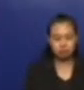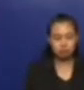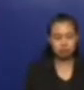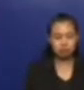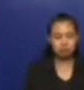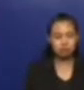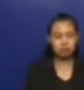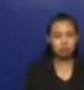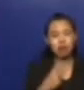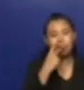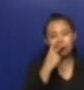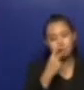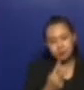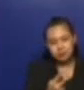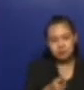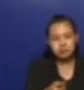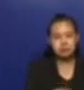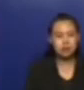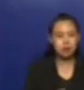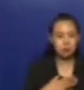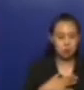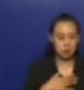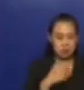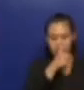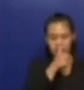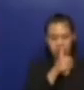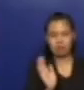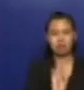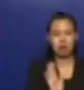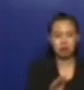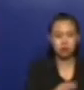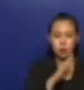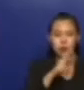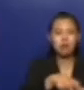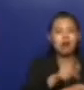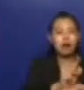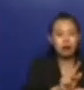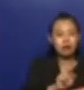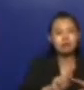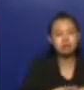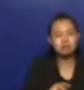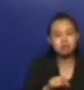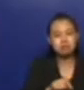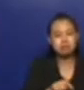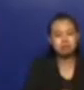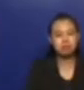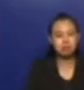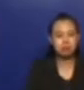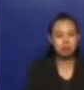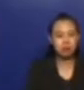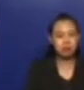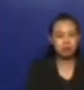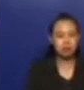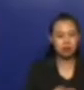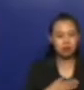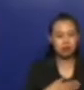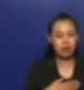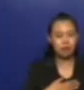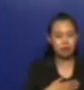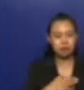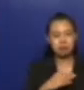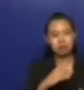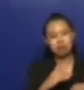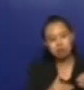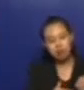เห็นไหมครับผมไม่ใช่คนเกเรโดยเฉพาะท่านประธานมานั่งแล้วมันเหมือนกับคนราศีถูกกันผมก็เป็นน้องรักของท่านประธ